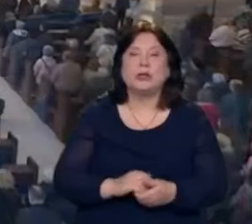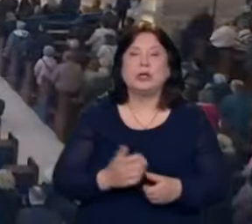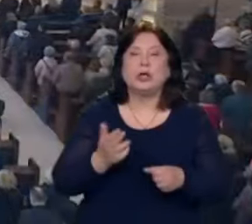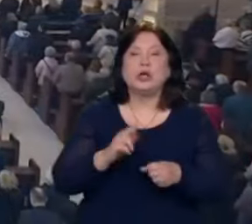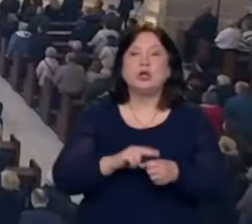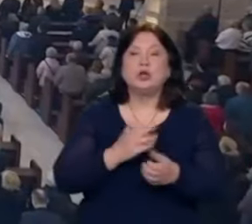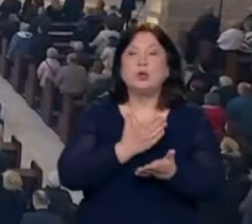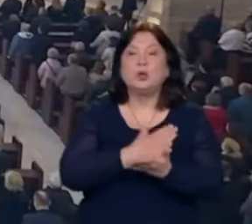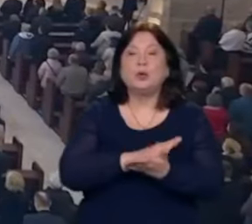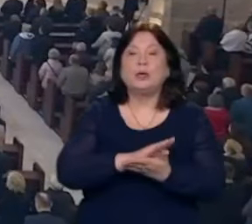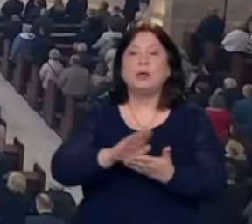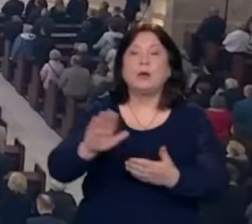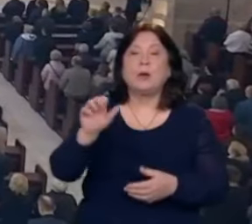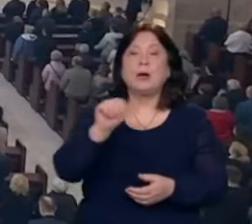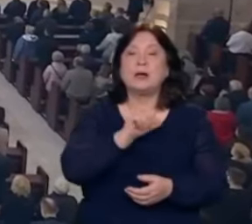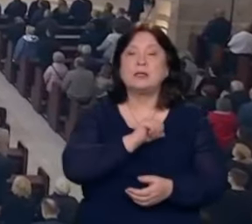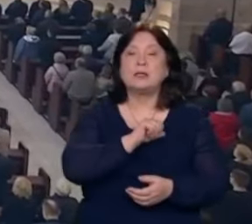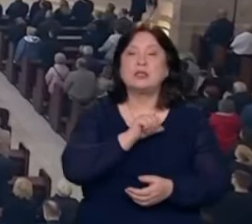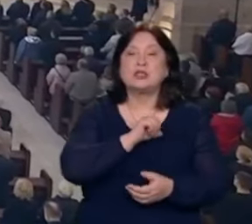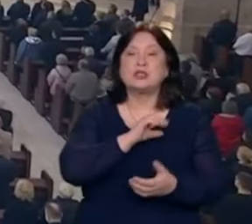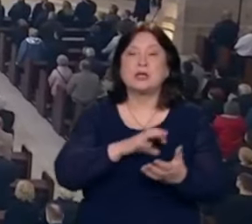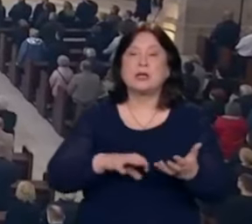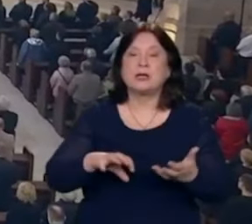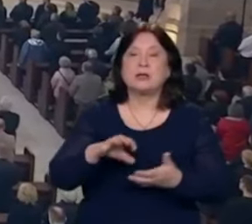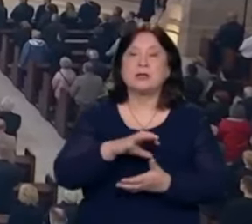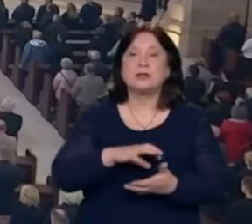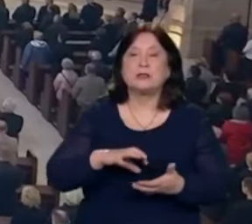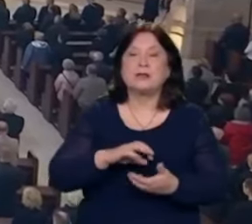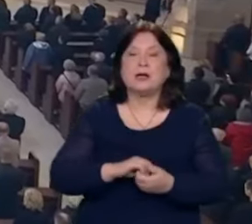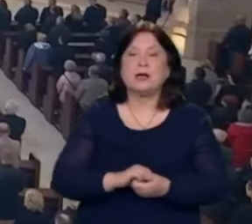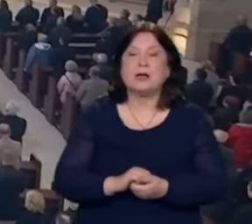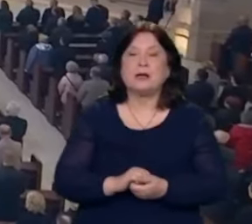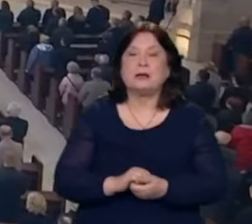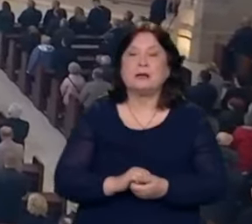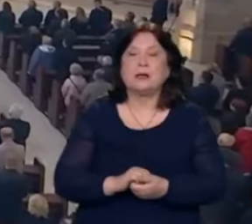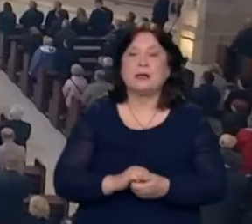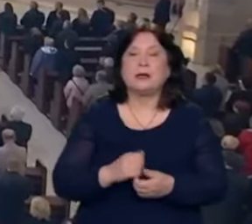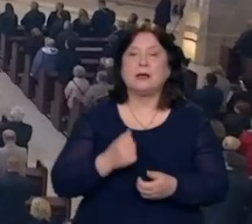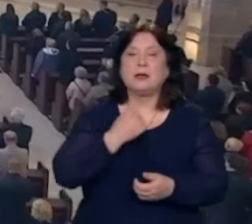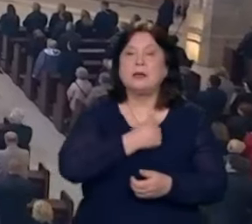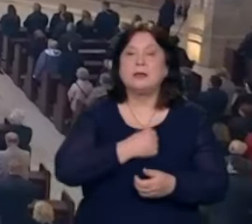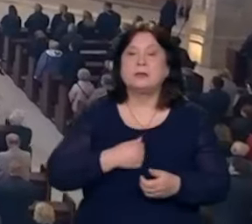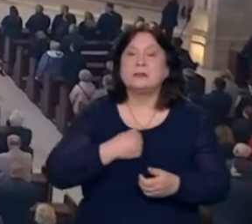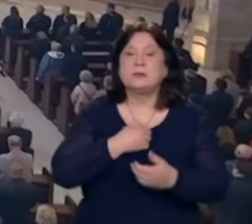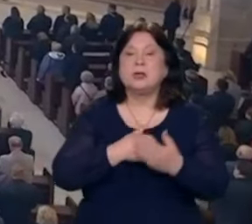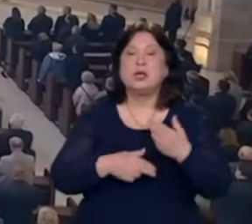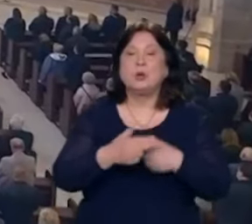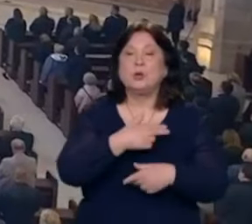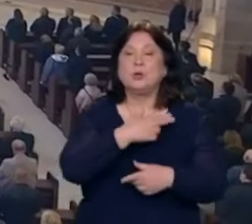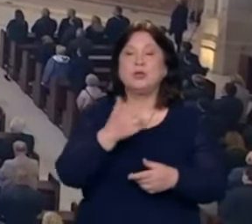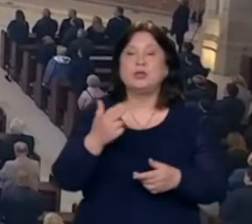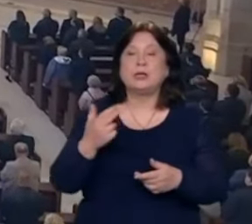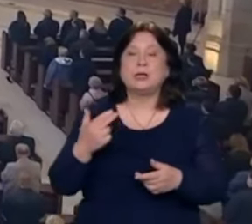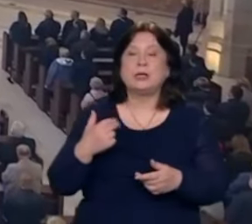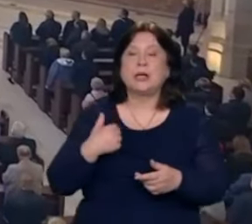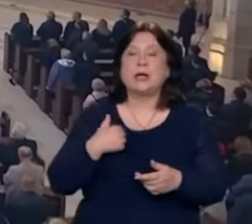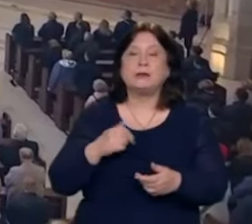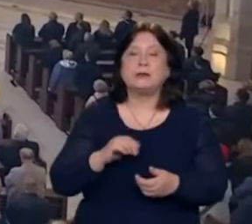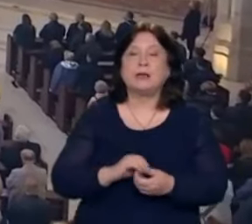Boże który gładzisz wszel świata zmiłuj